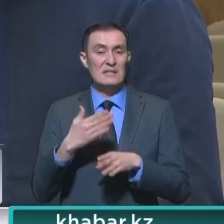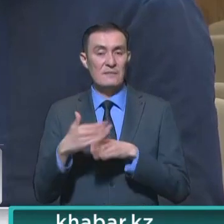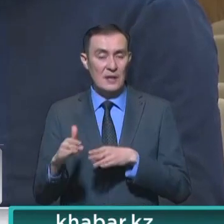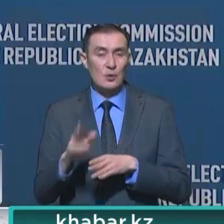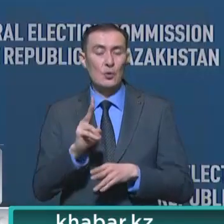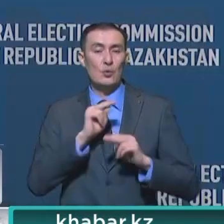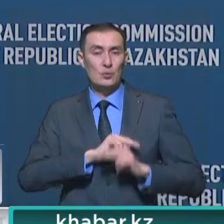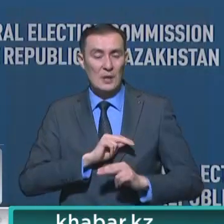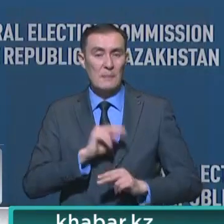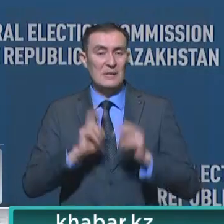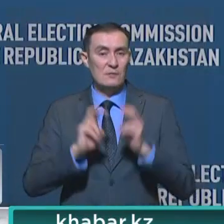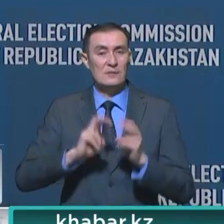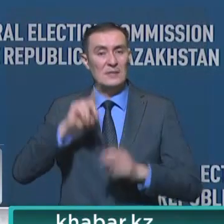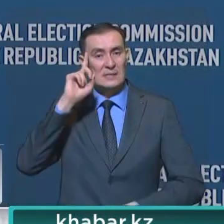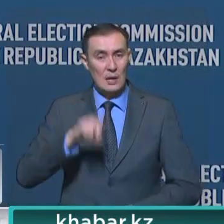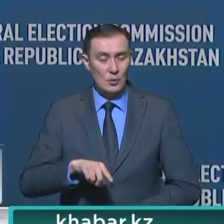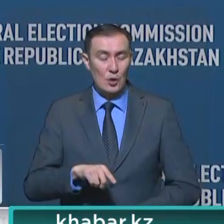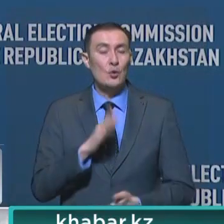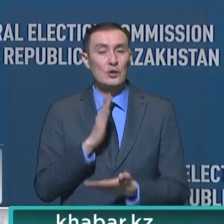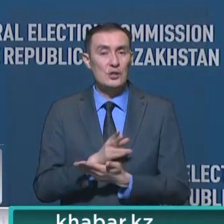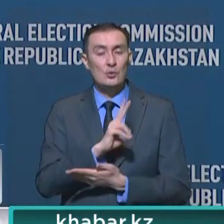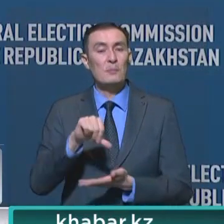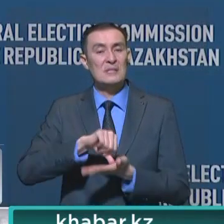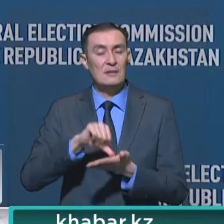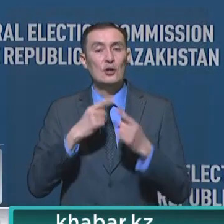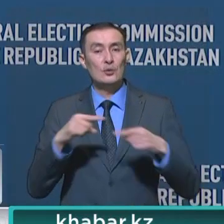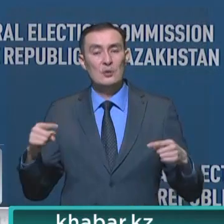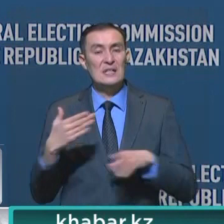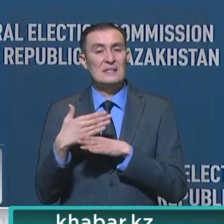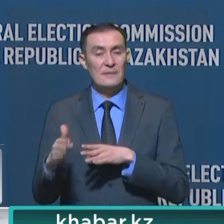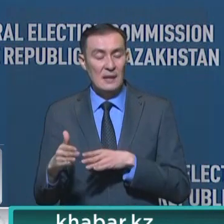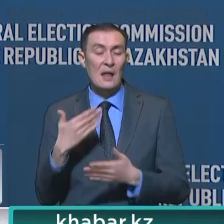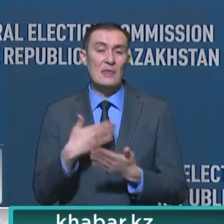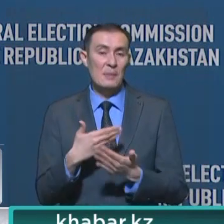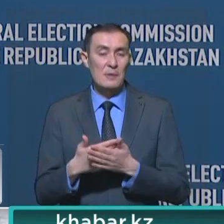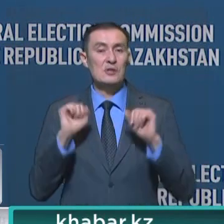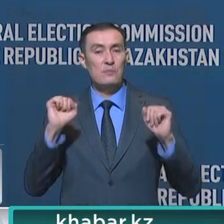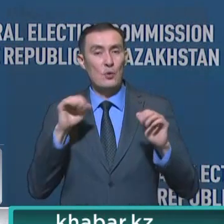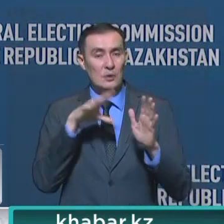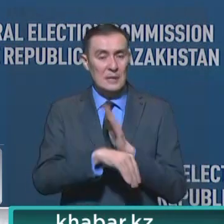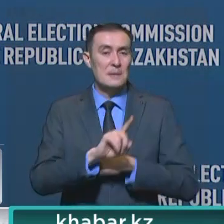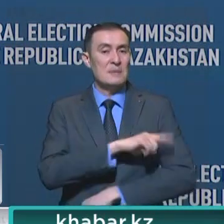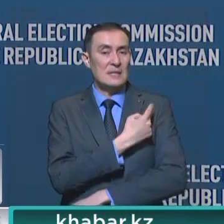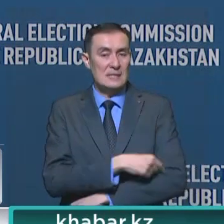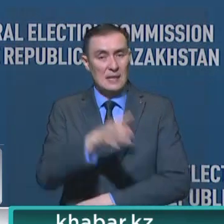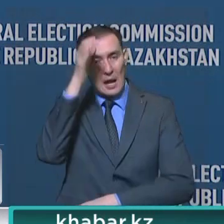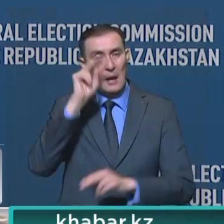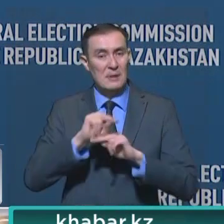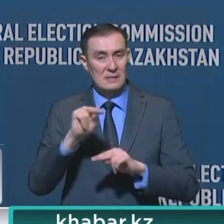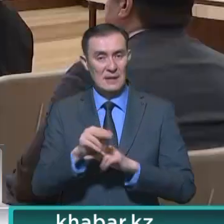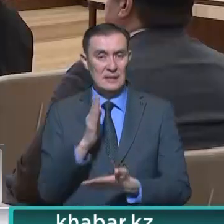люди труда или производственники. Но есть и представители других отраслей, например, спорт, медицина, образование.